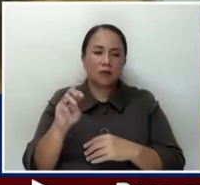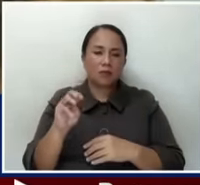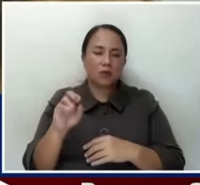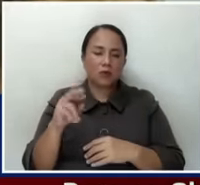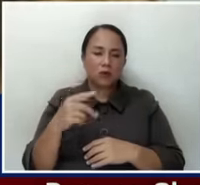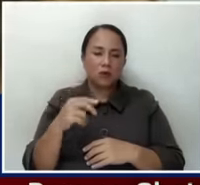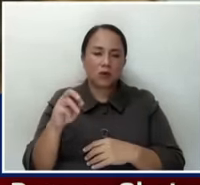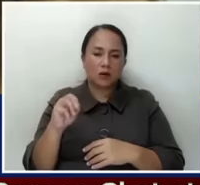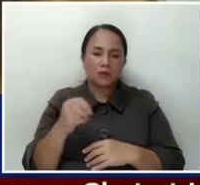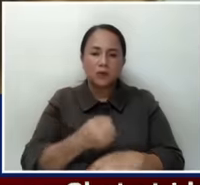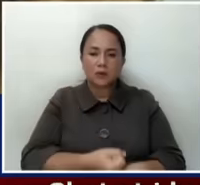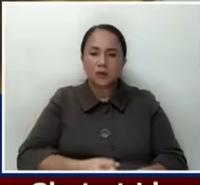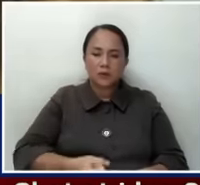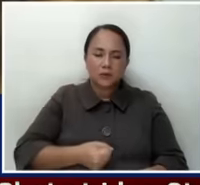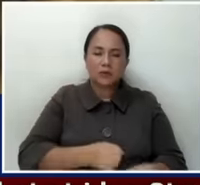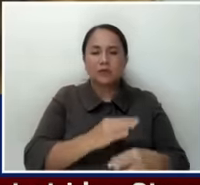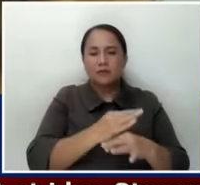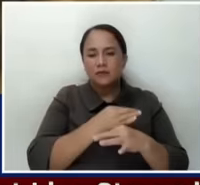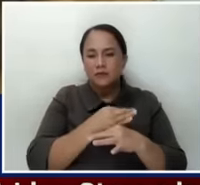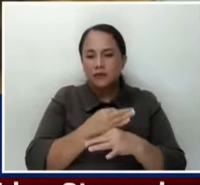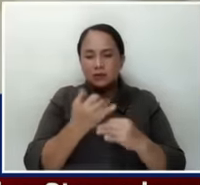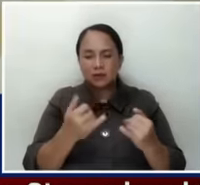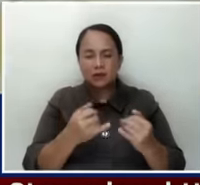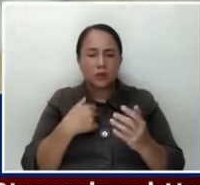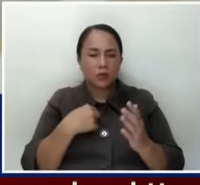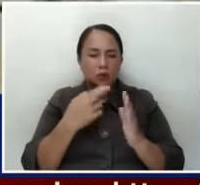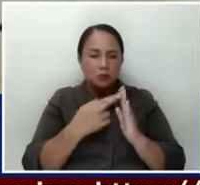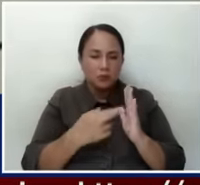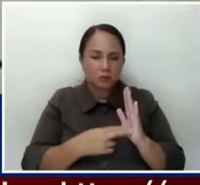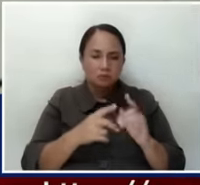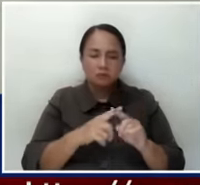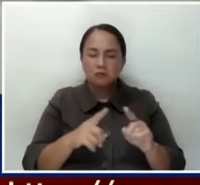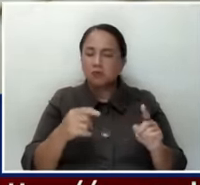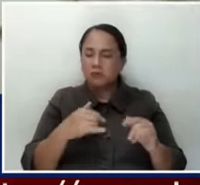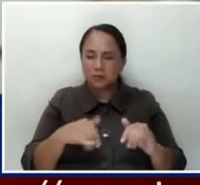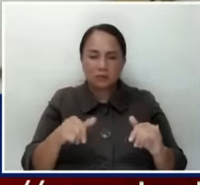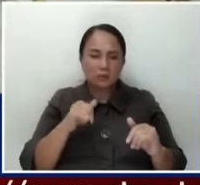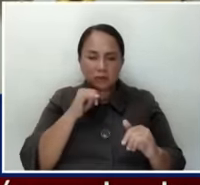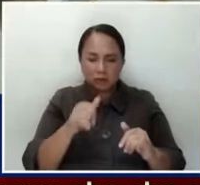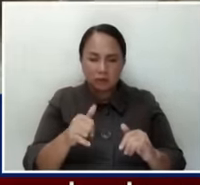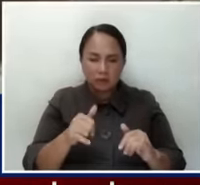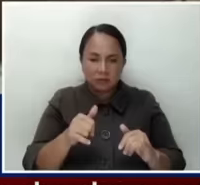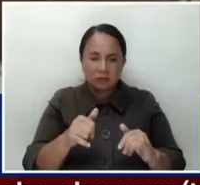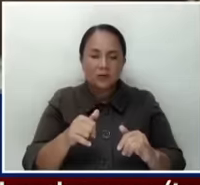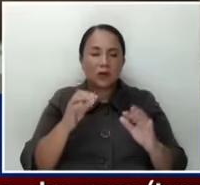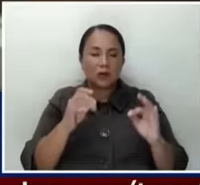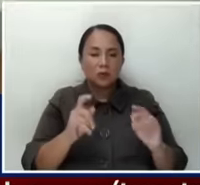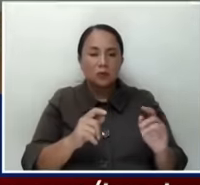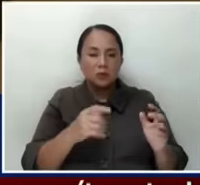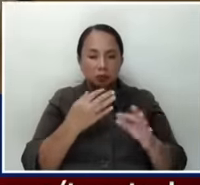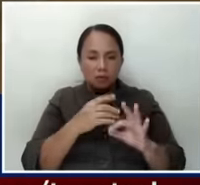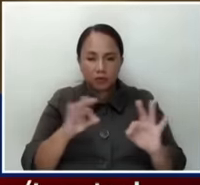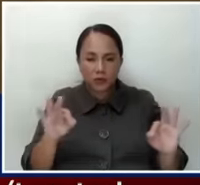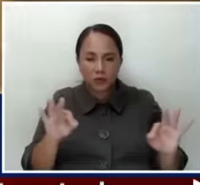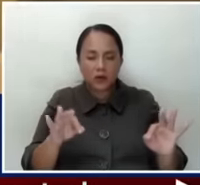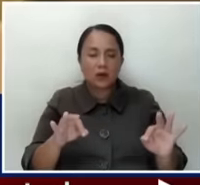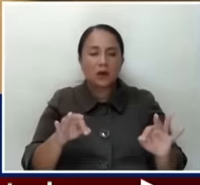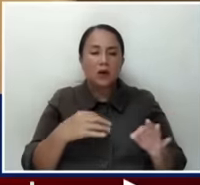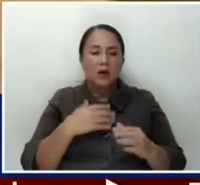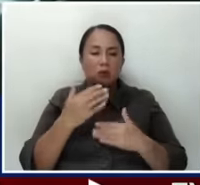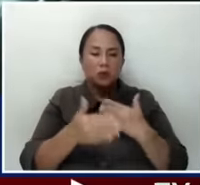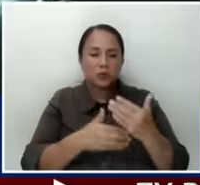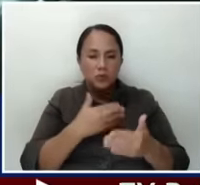ultrasound. Pinaplansya na ang magiging patakaran pero hindi pa sigurado kung ililibre rin ang mga procedure na